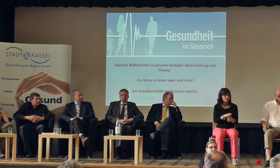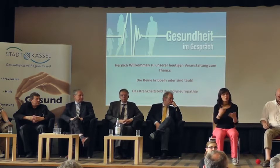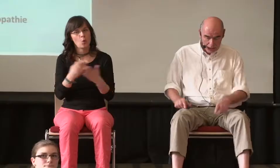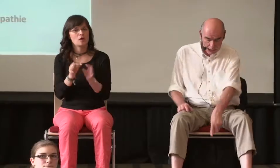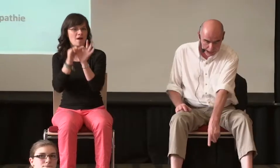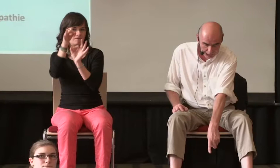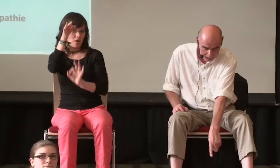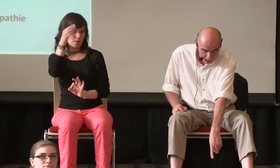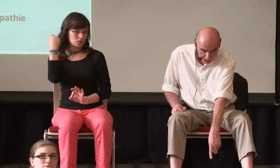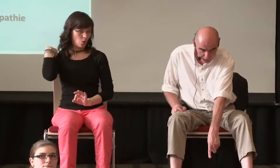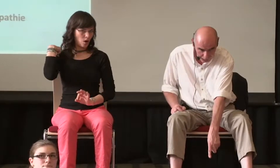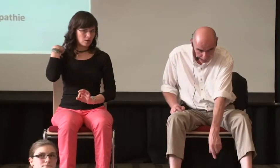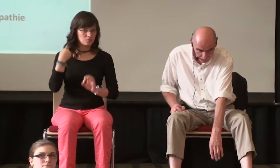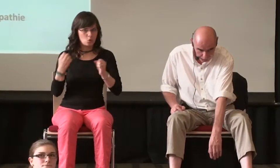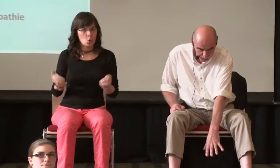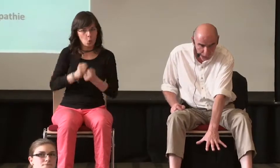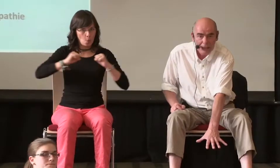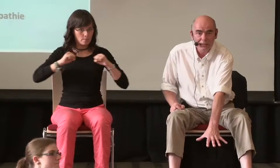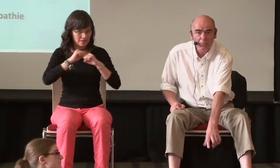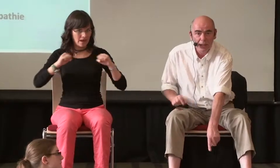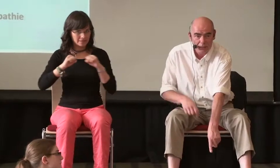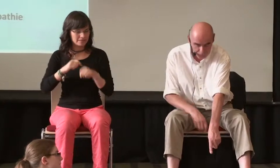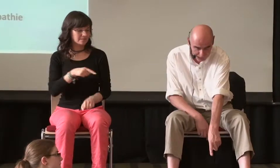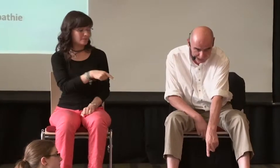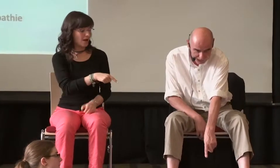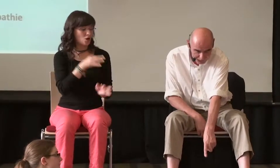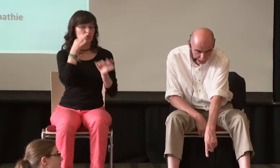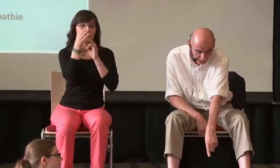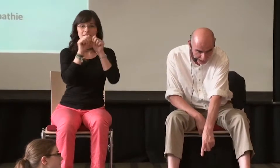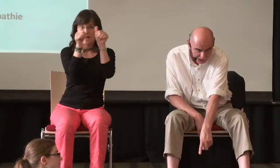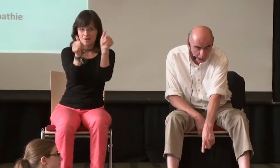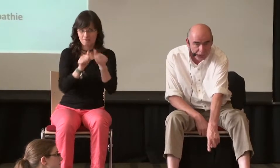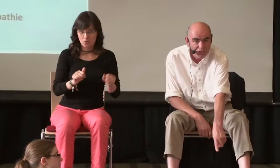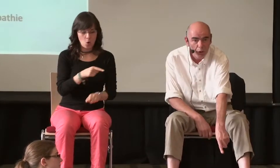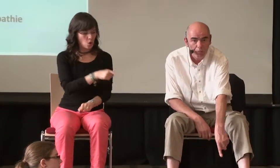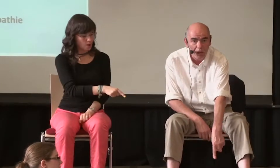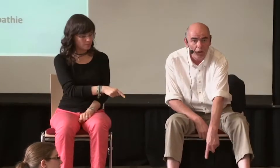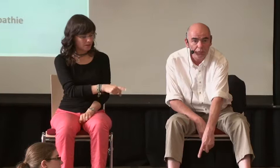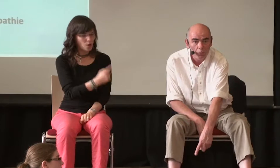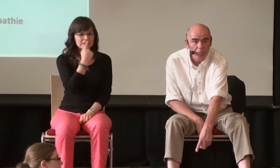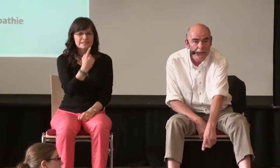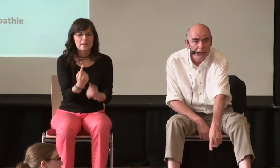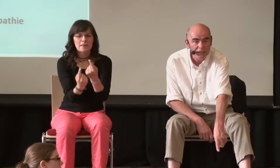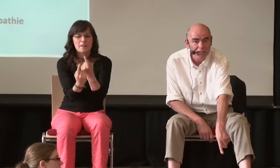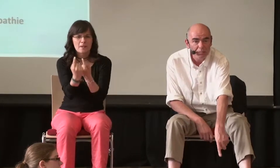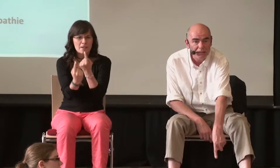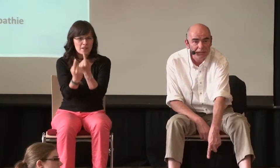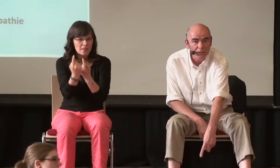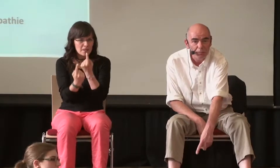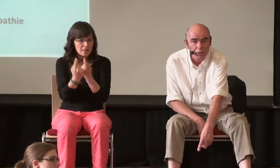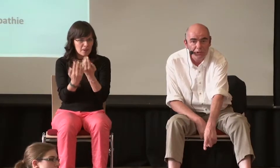Wirbelsäulengymnastik, das ist ein besonderes Exemplar, wenn Sie es sehen können, da sind auch diese Noppen drauf, um die